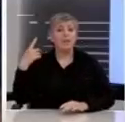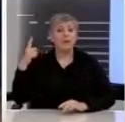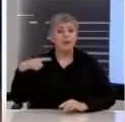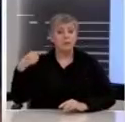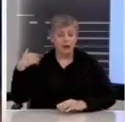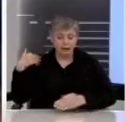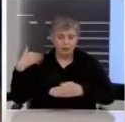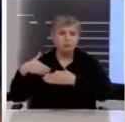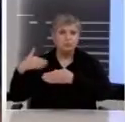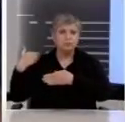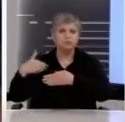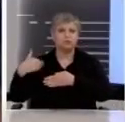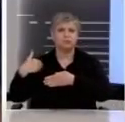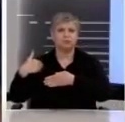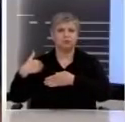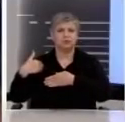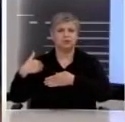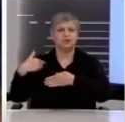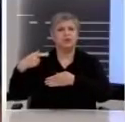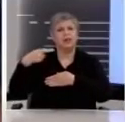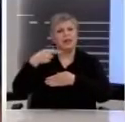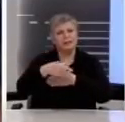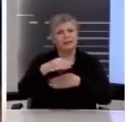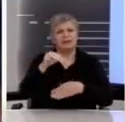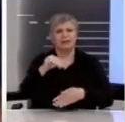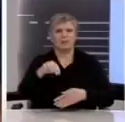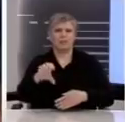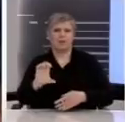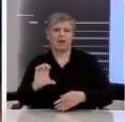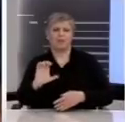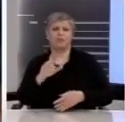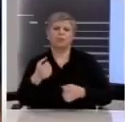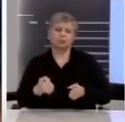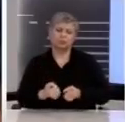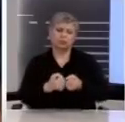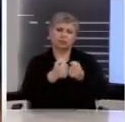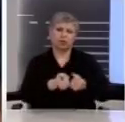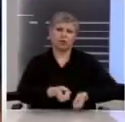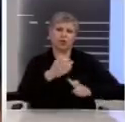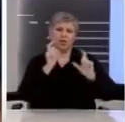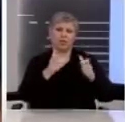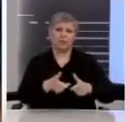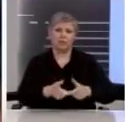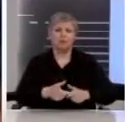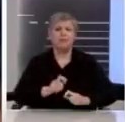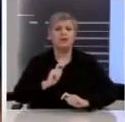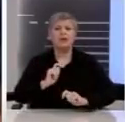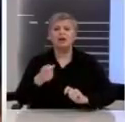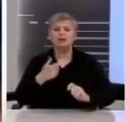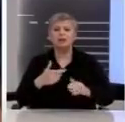ολόκληρες, εσείς και τα μέσα ενημέρωσης που σας στηρίζουν, φτιάξατε μια